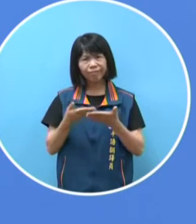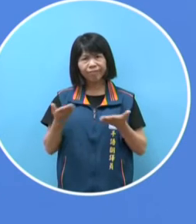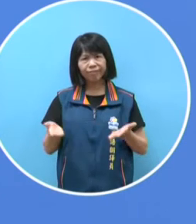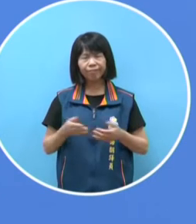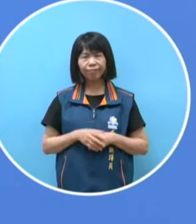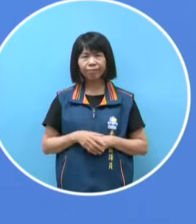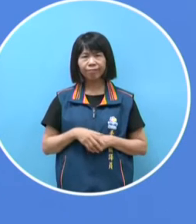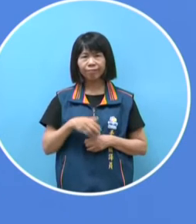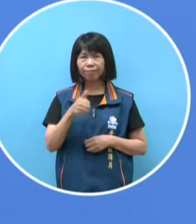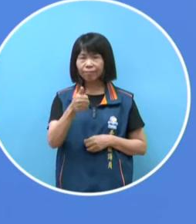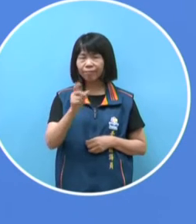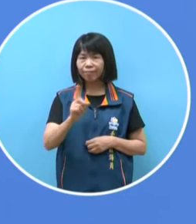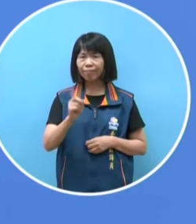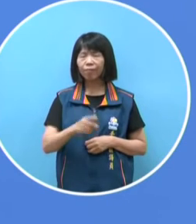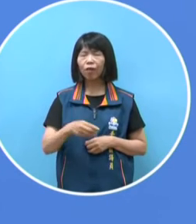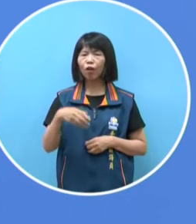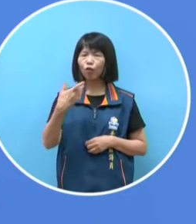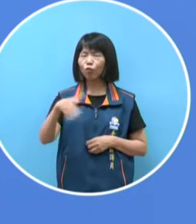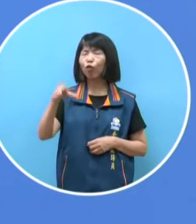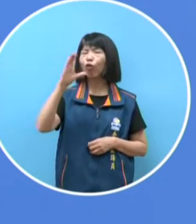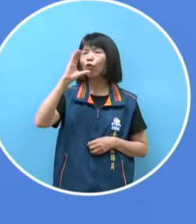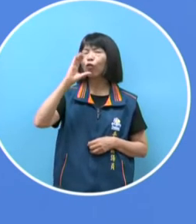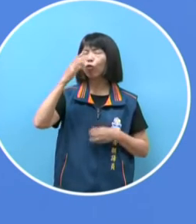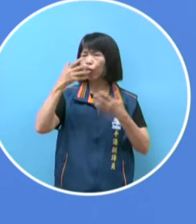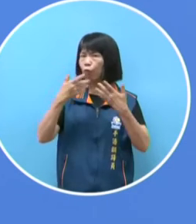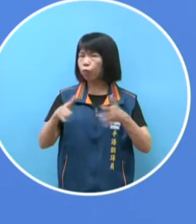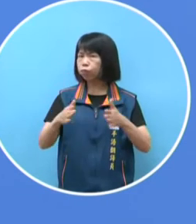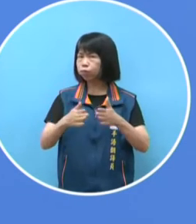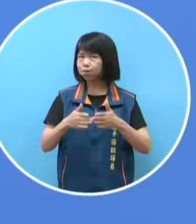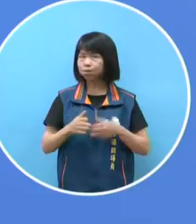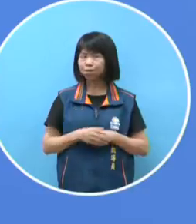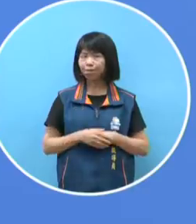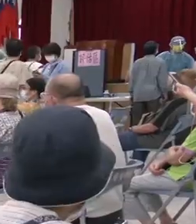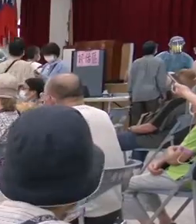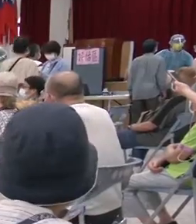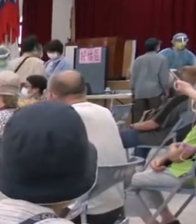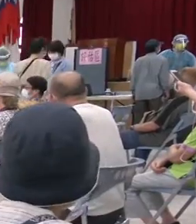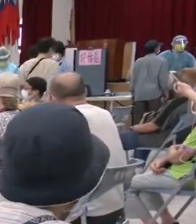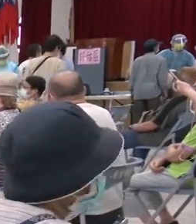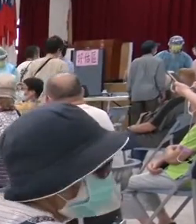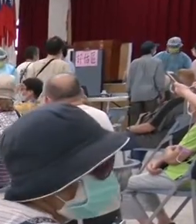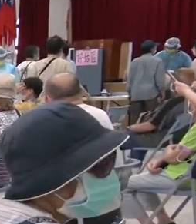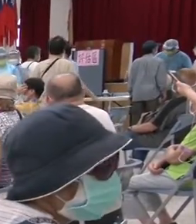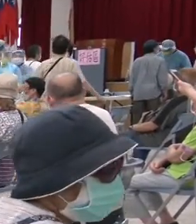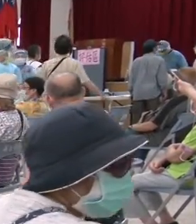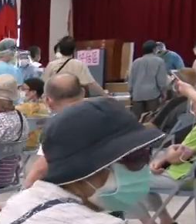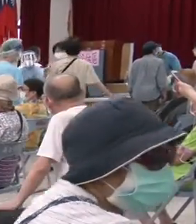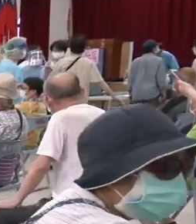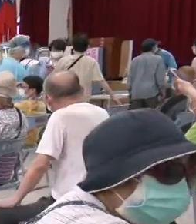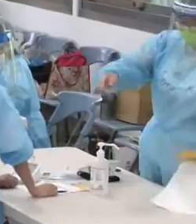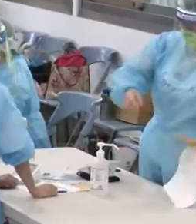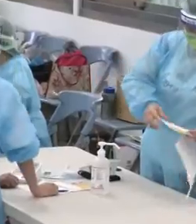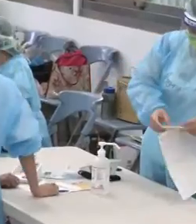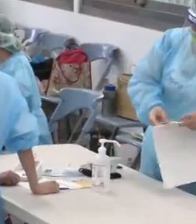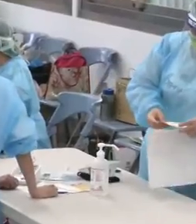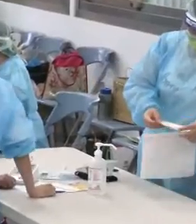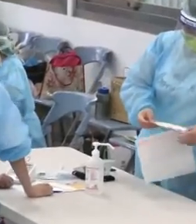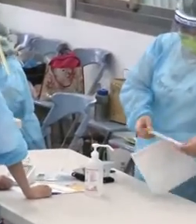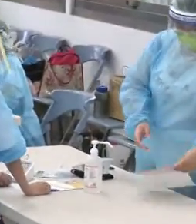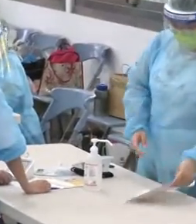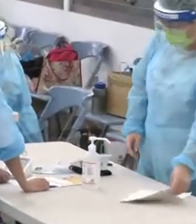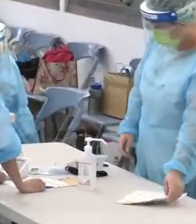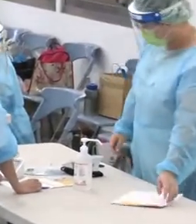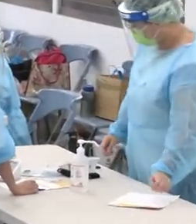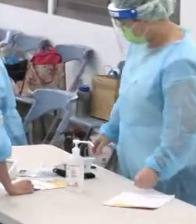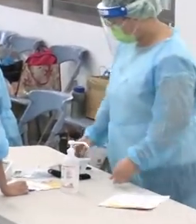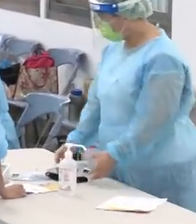最好的一个方法就是多喝水，记得一定要多喝水。 最后，县长许正伟也提到，暖心食堂的设立是希